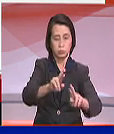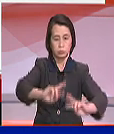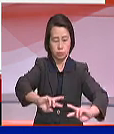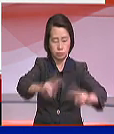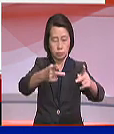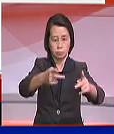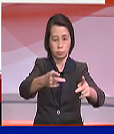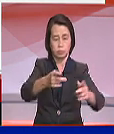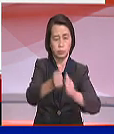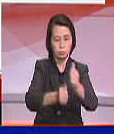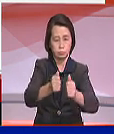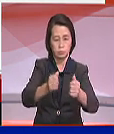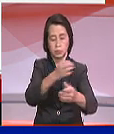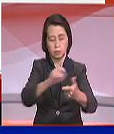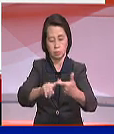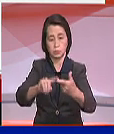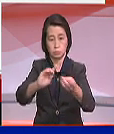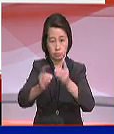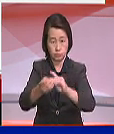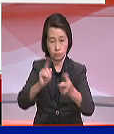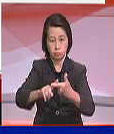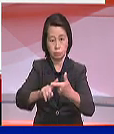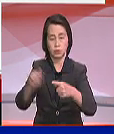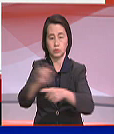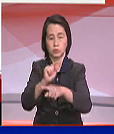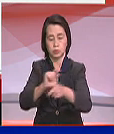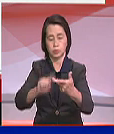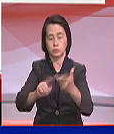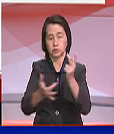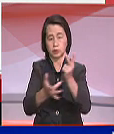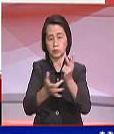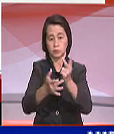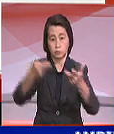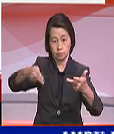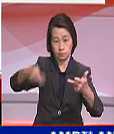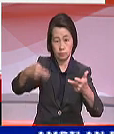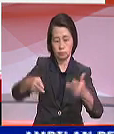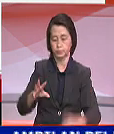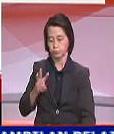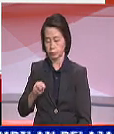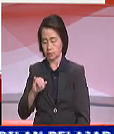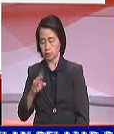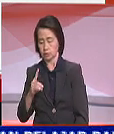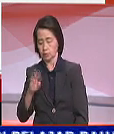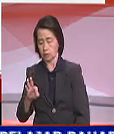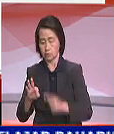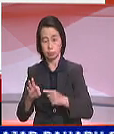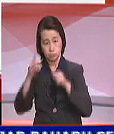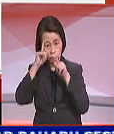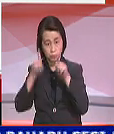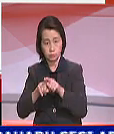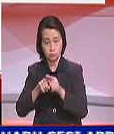otomasi, digitalisasi dan penggunaan teknologi hijau. MIDF juga telah bersetuju